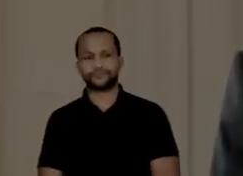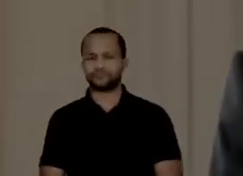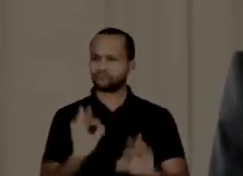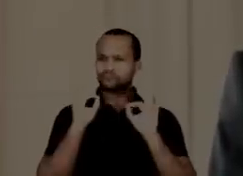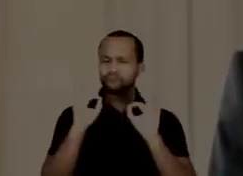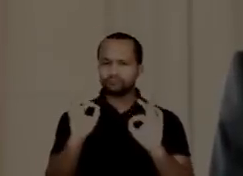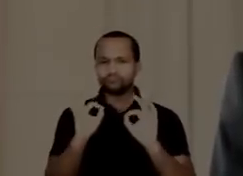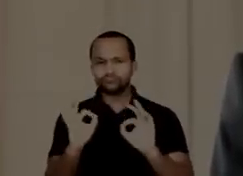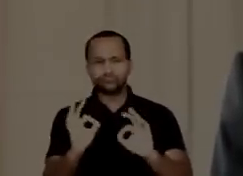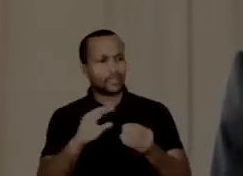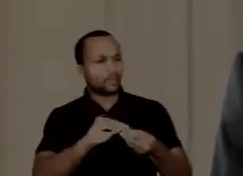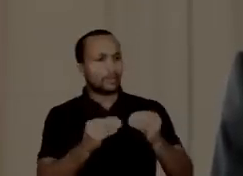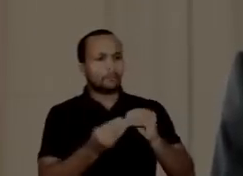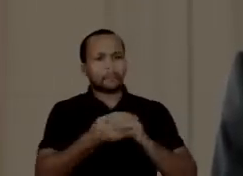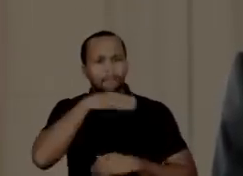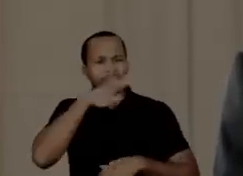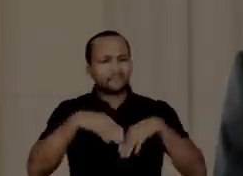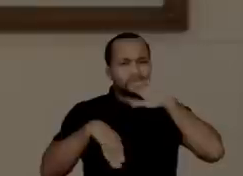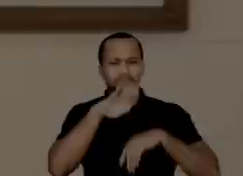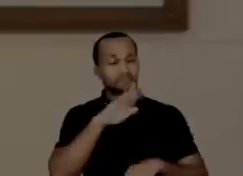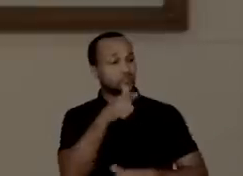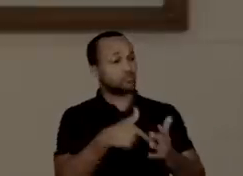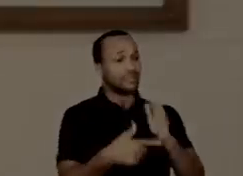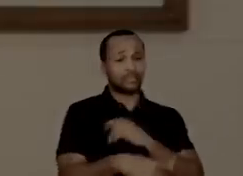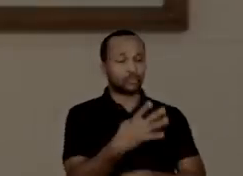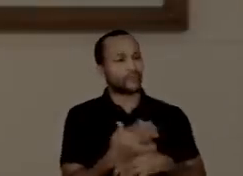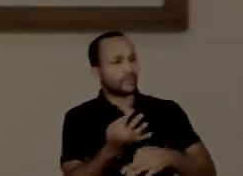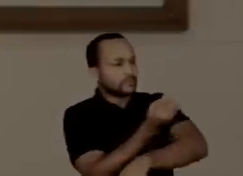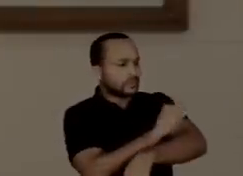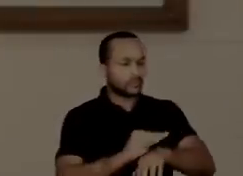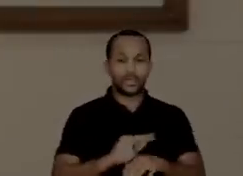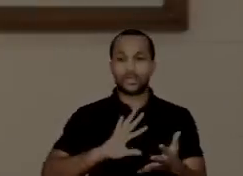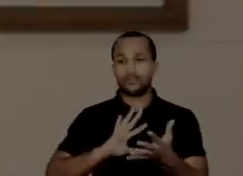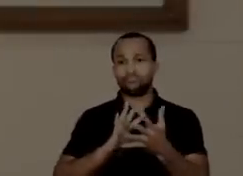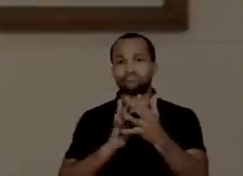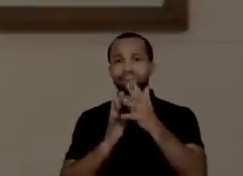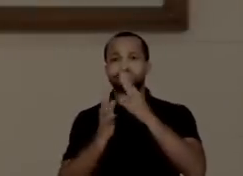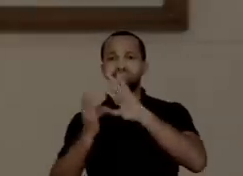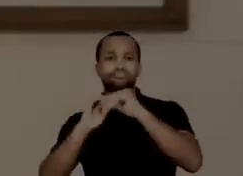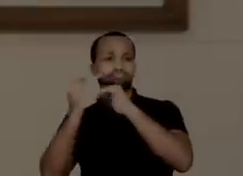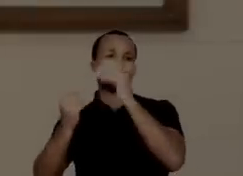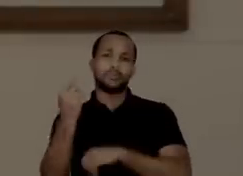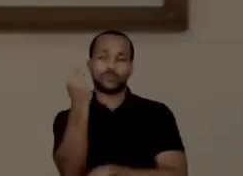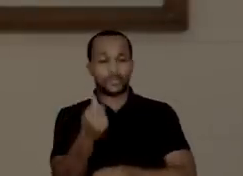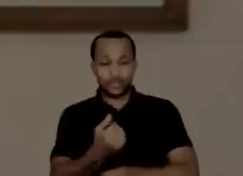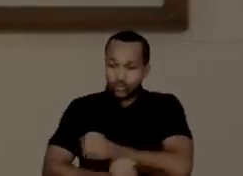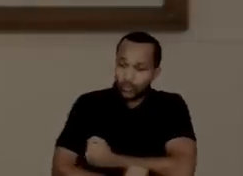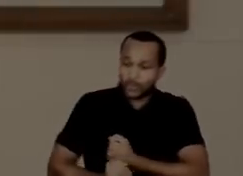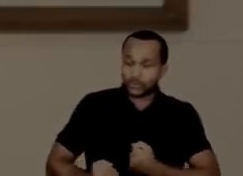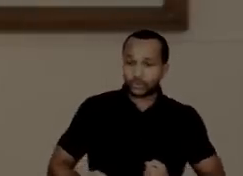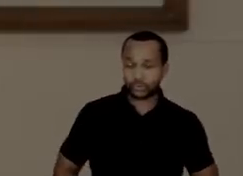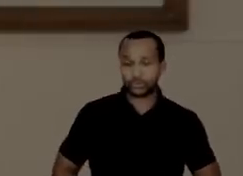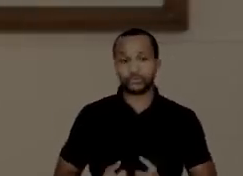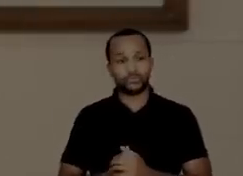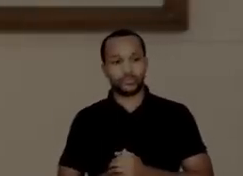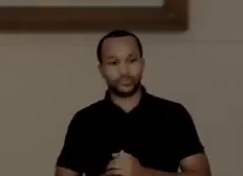les jeunes restent une priorité absolue en 2015. Malgré les difficultés auxquelles nous avons été confrontés en 2014, en matière